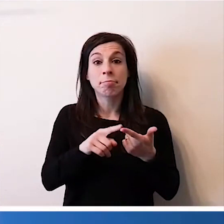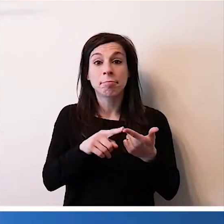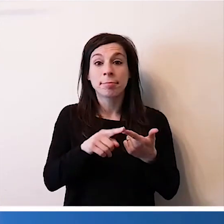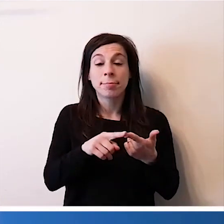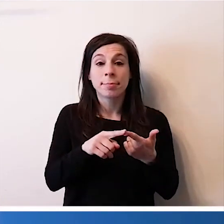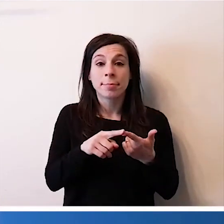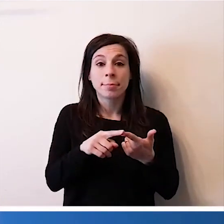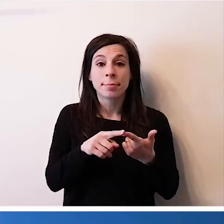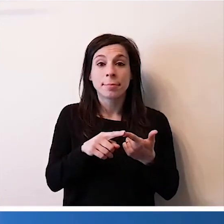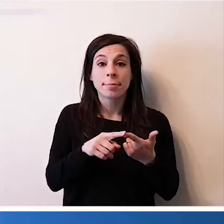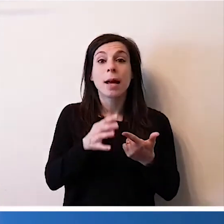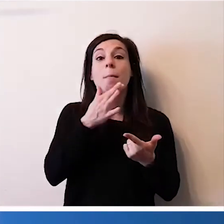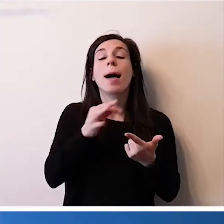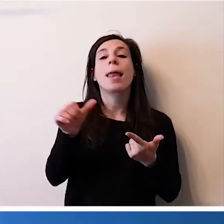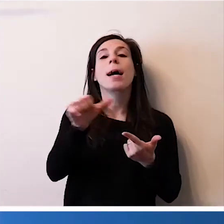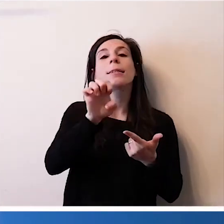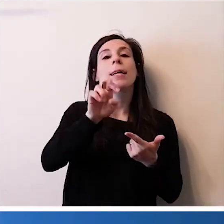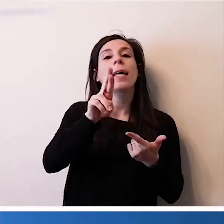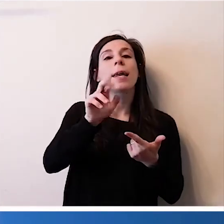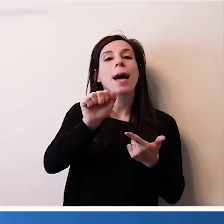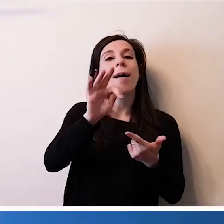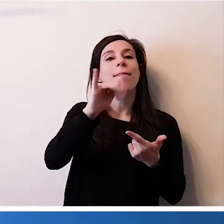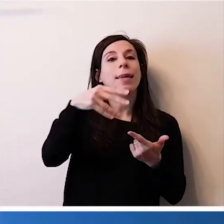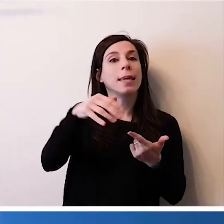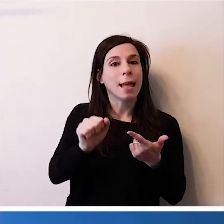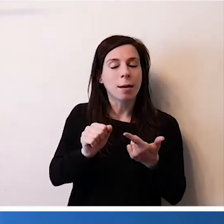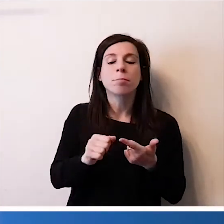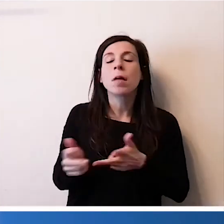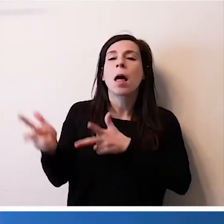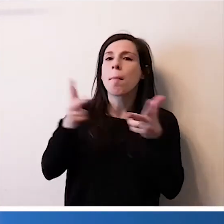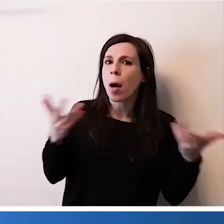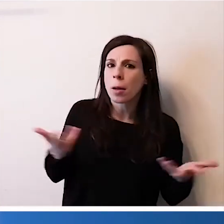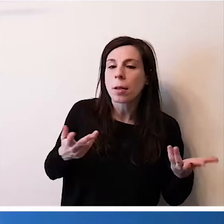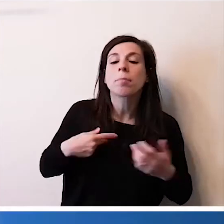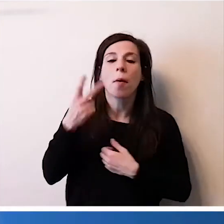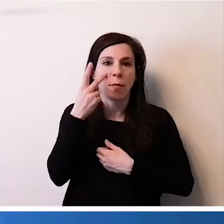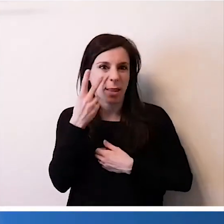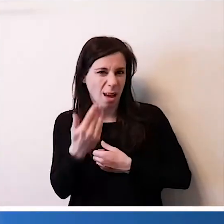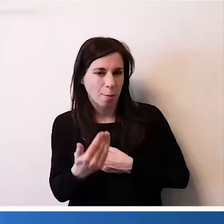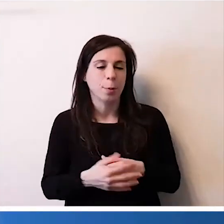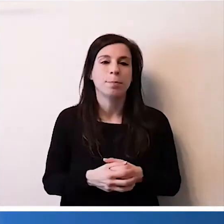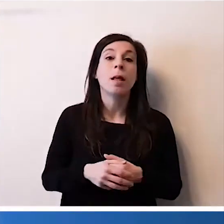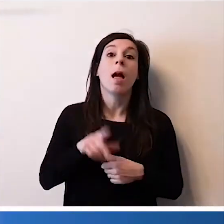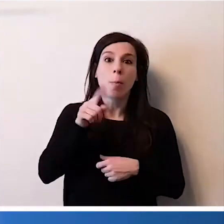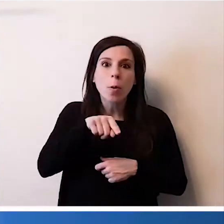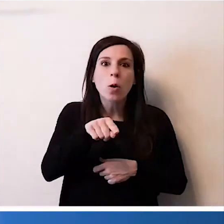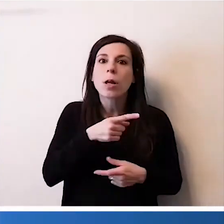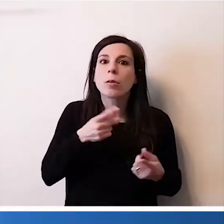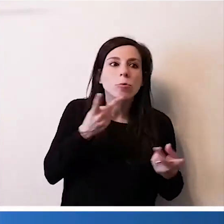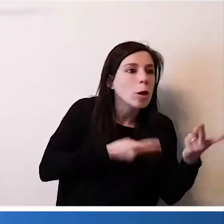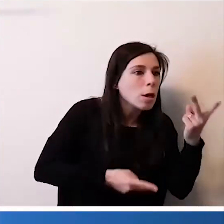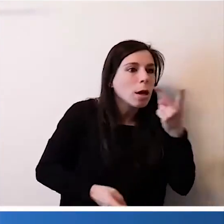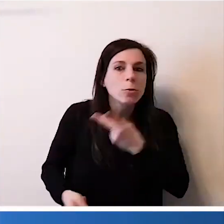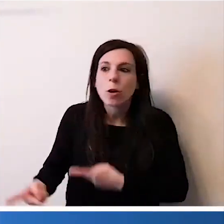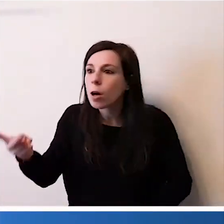portato la bella Serafina, perché anche Serafina era andata in giro e aveva